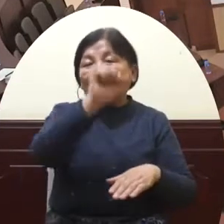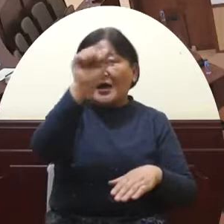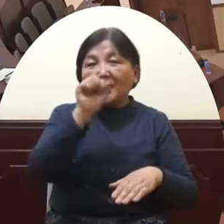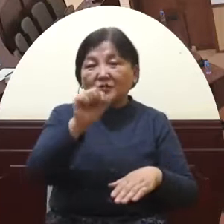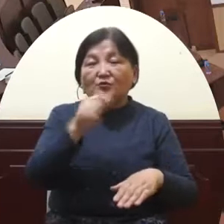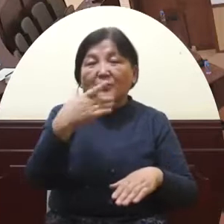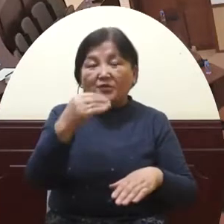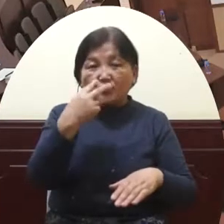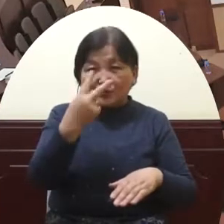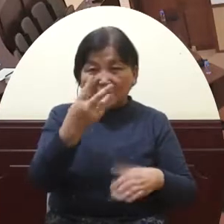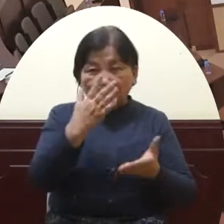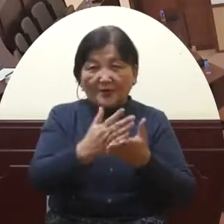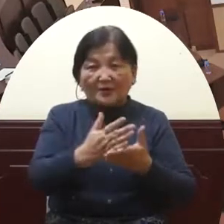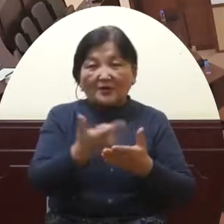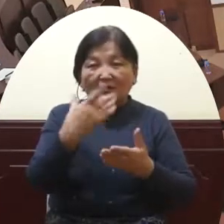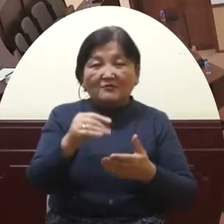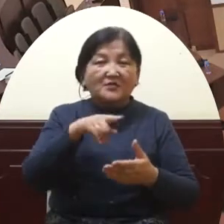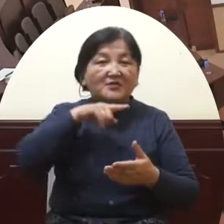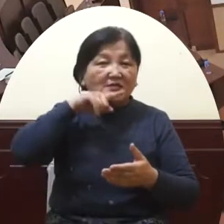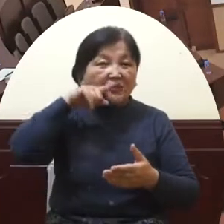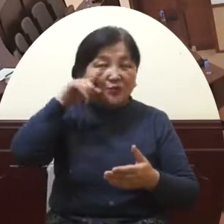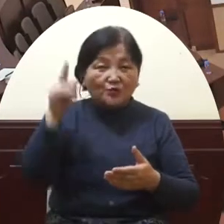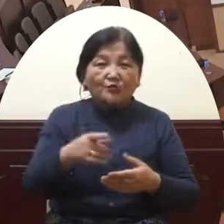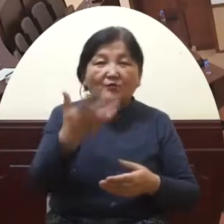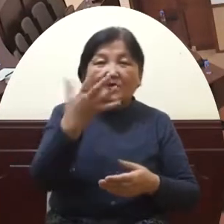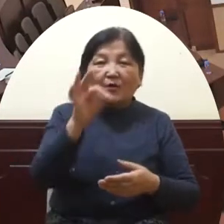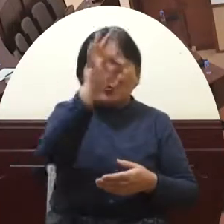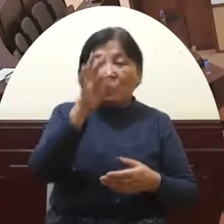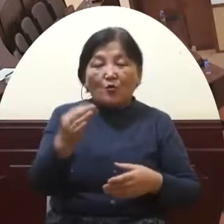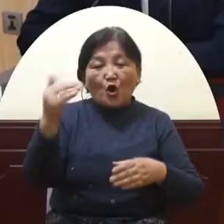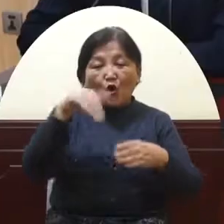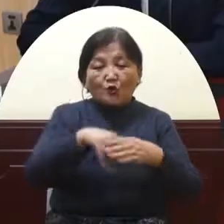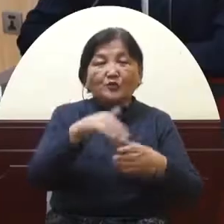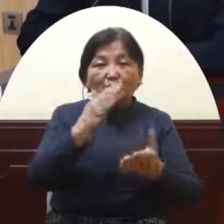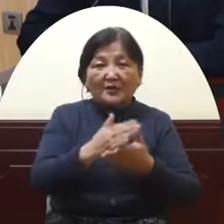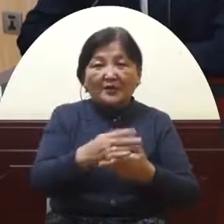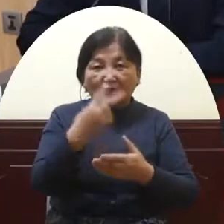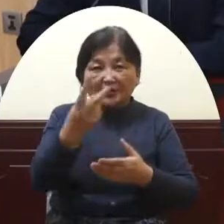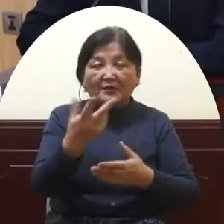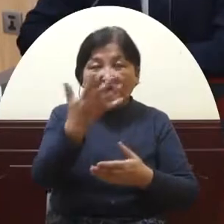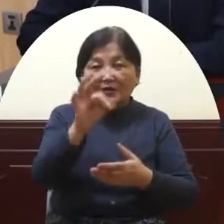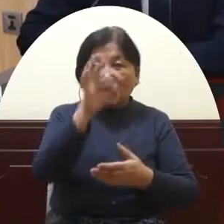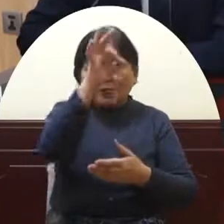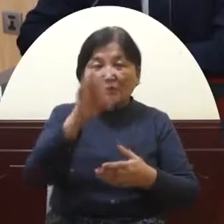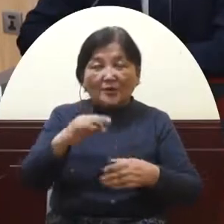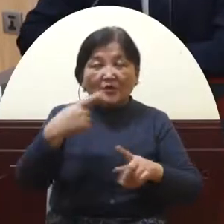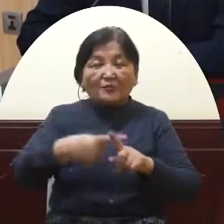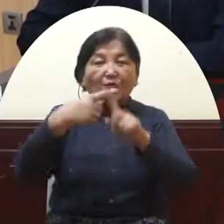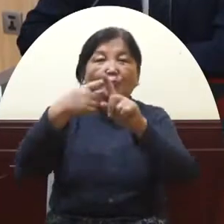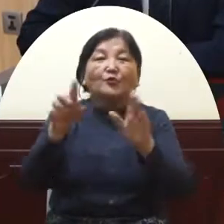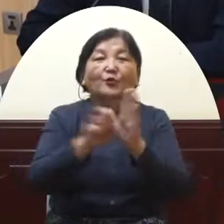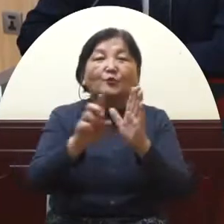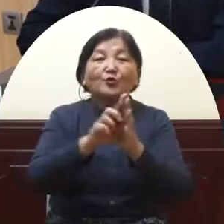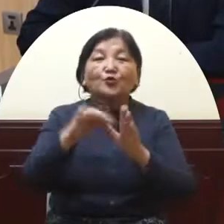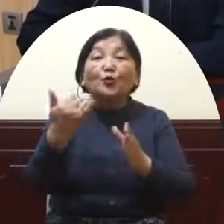Харамсалтай нь манай залуучууд 50% оролцоотой байгаа харагдчихжээ шүү дээ тий. Тэгэхээр энэ 50% оролцоог яаж нэмэгдүүлэх вэ? Боломжтой